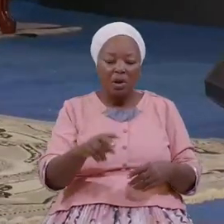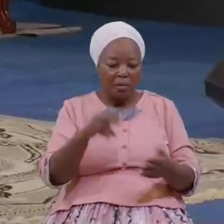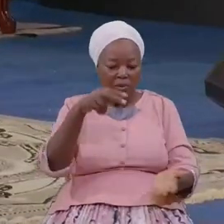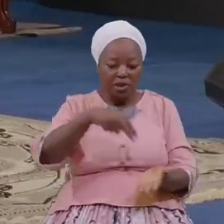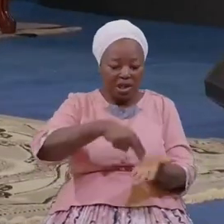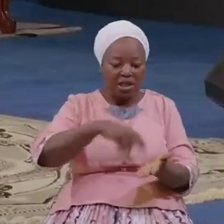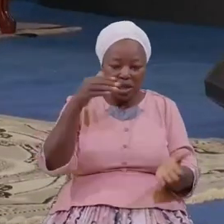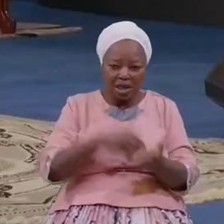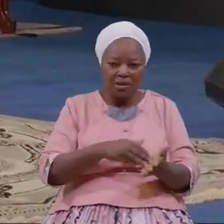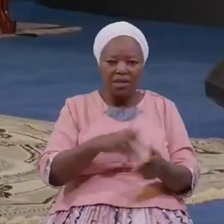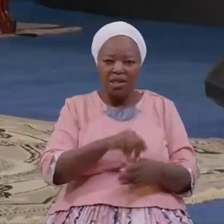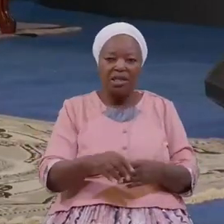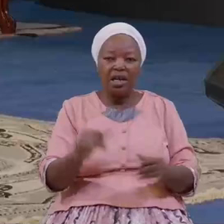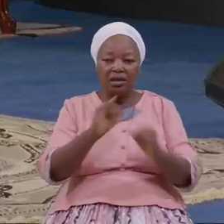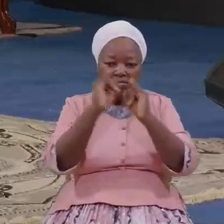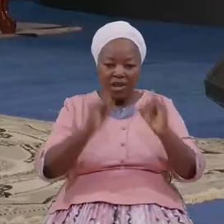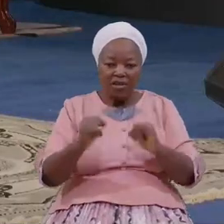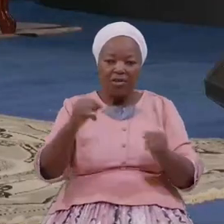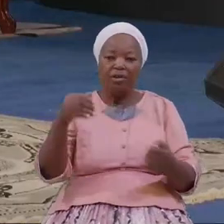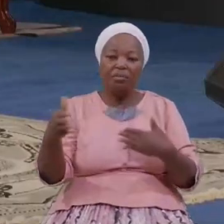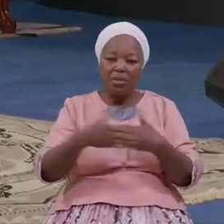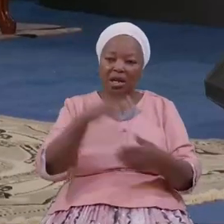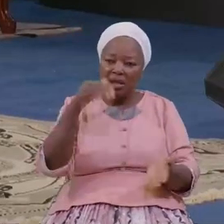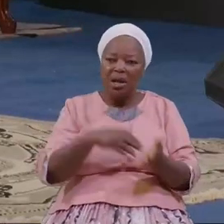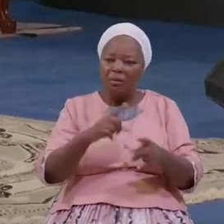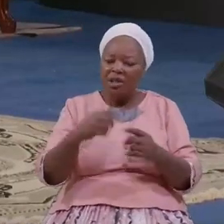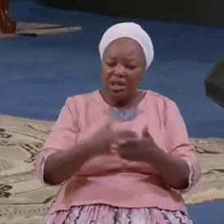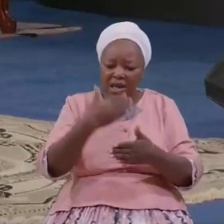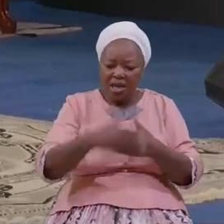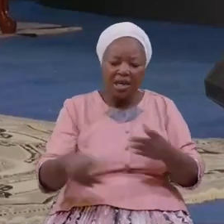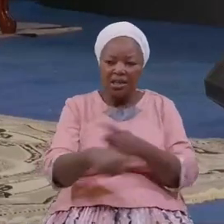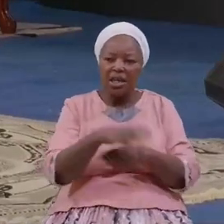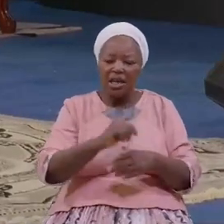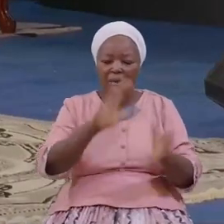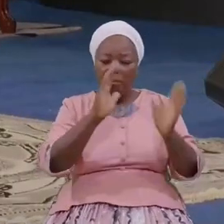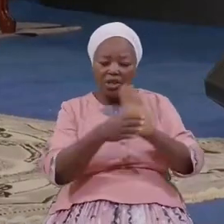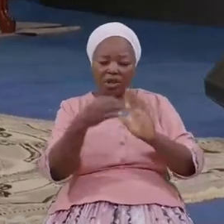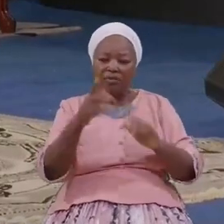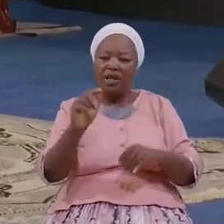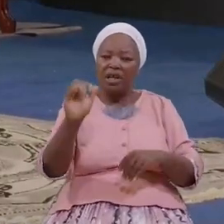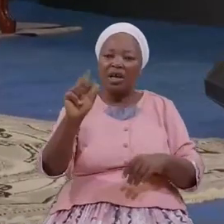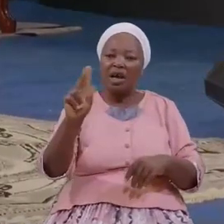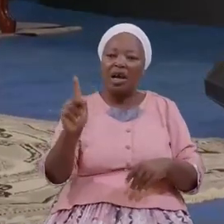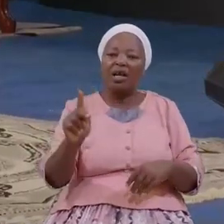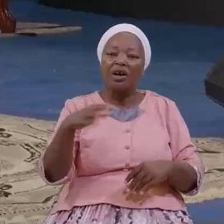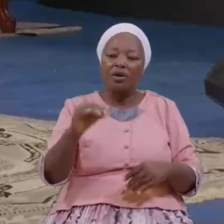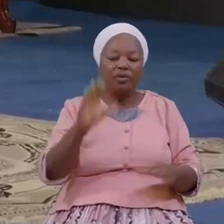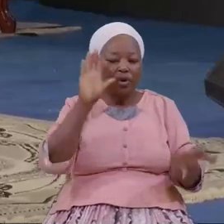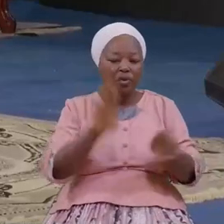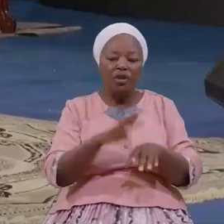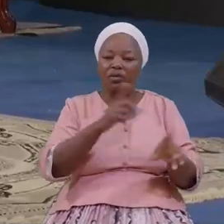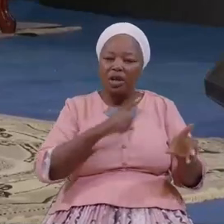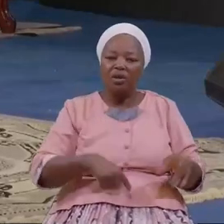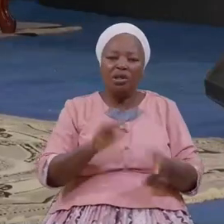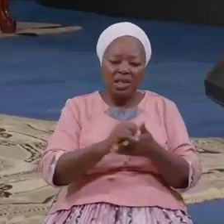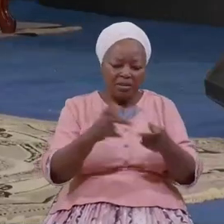leur idole. Et le lendemain encore, la présence de l'arche de l'Alliance dans en ce lieu-là